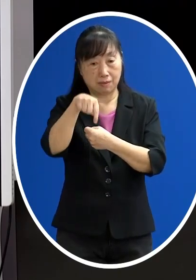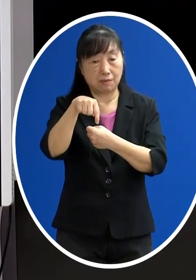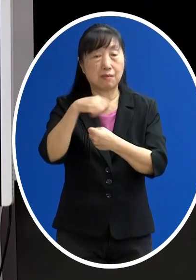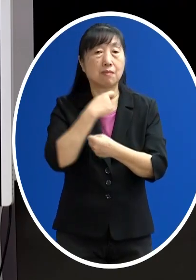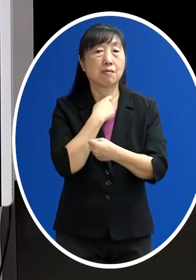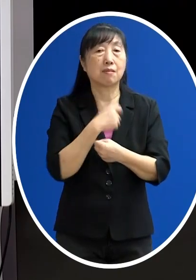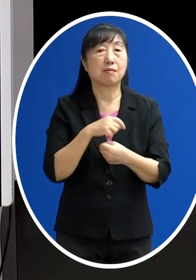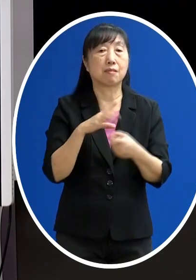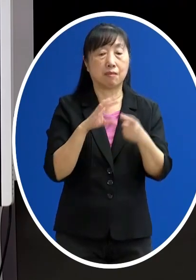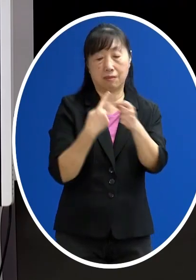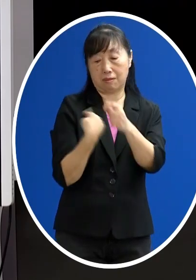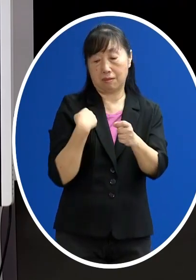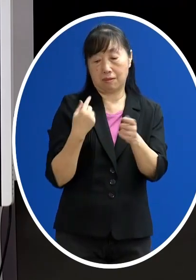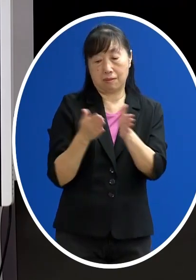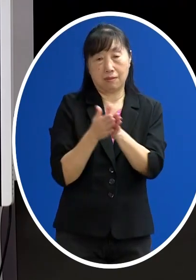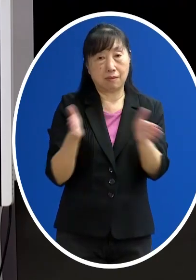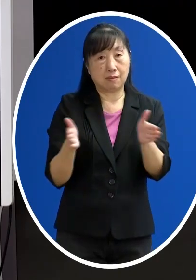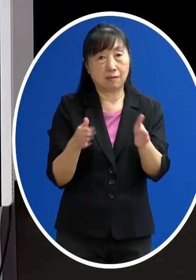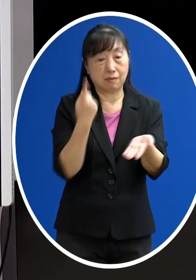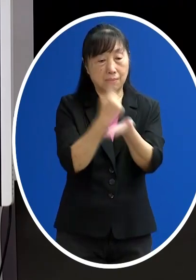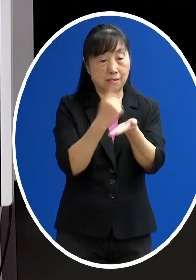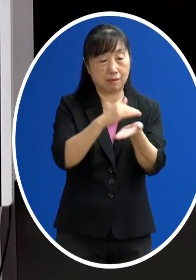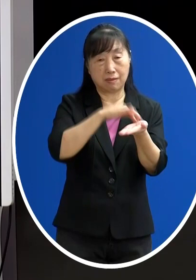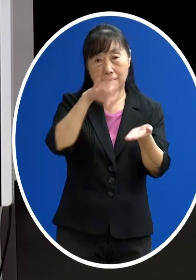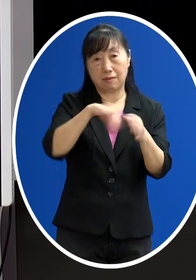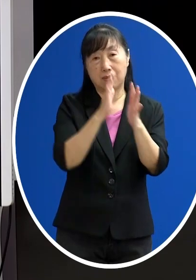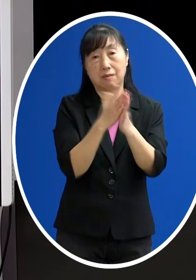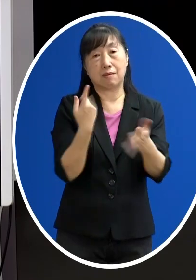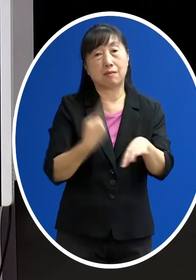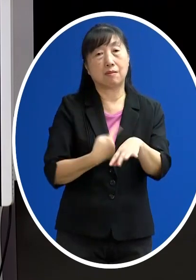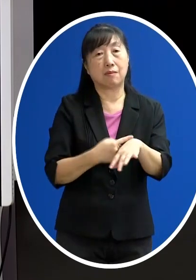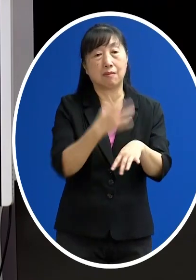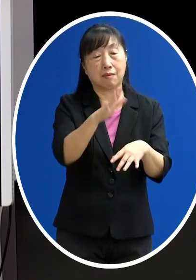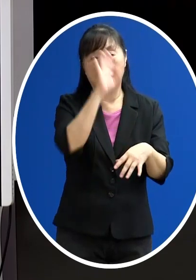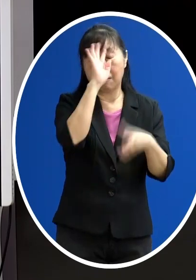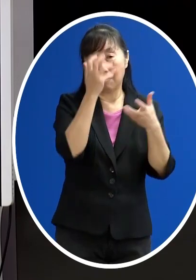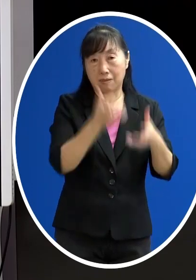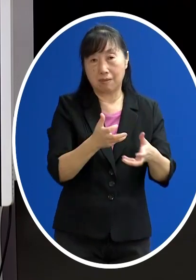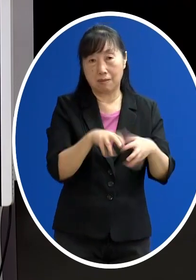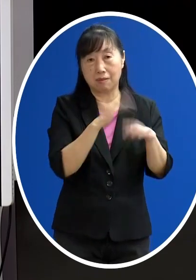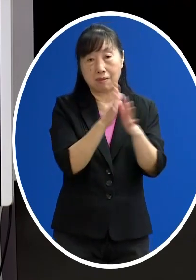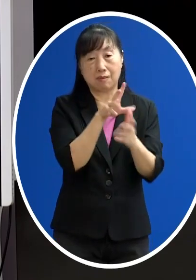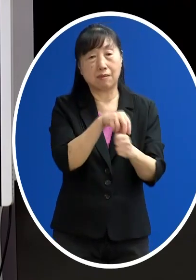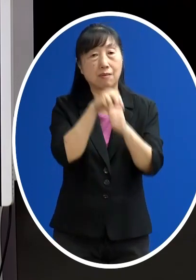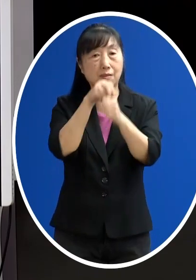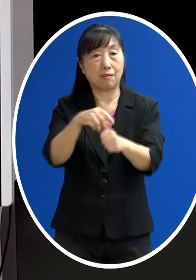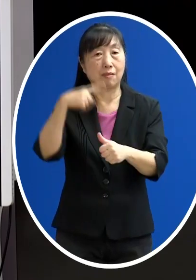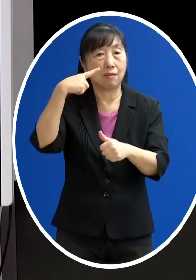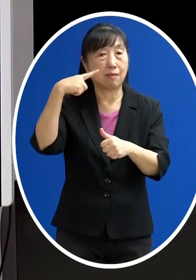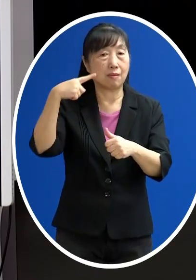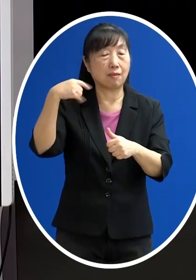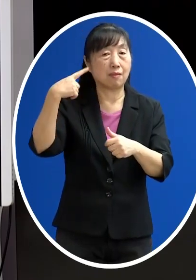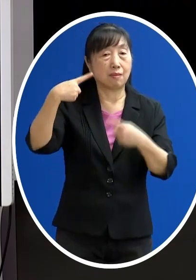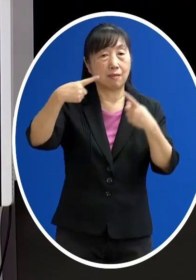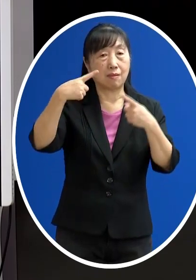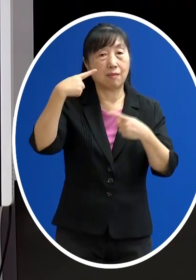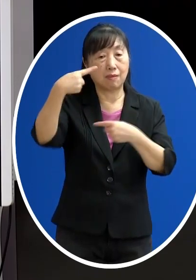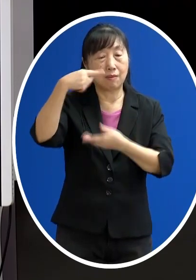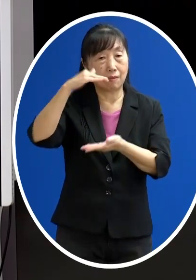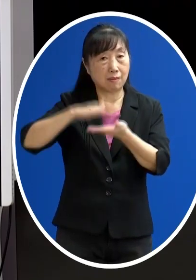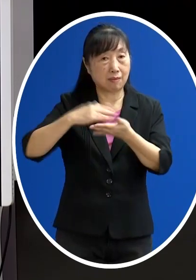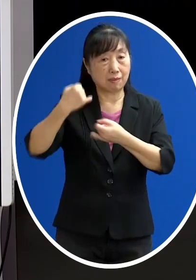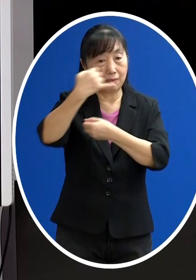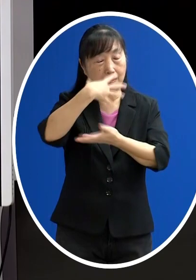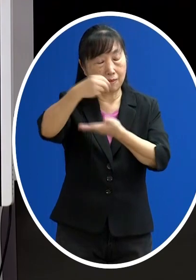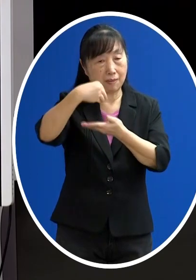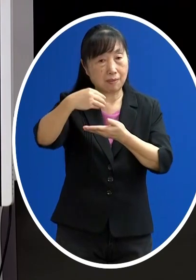去1年多的时间，各医院都非常习惯说把这些重症个案是放在所谓的负压加护病房里面照顾。